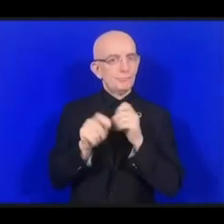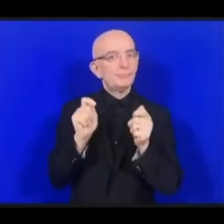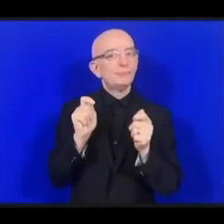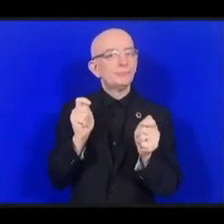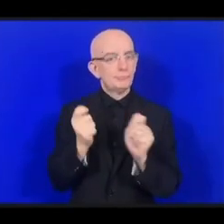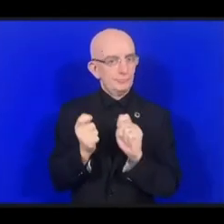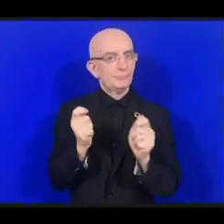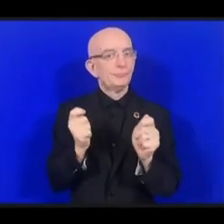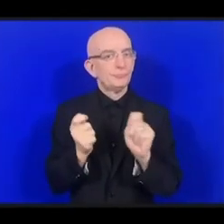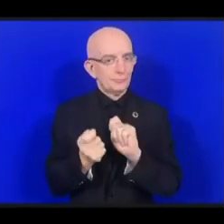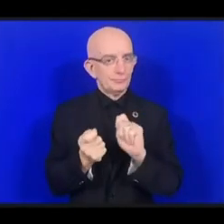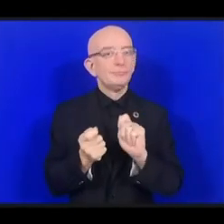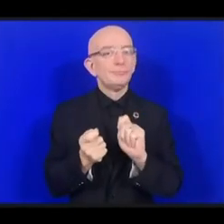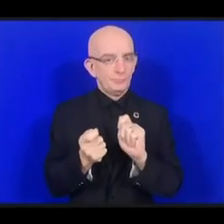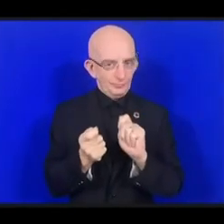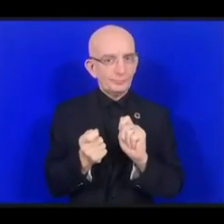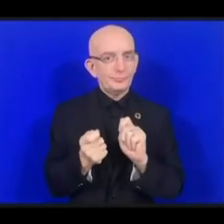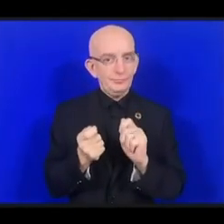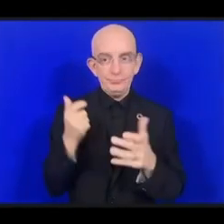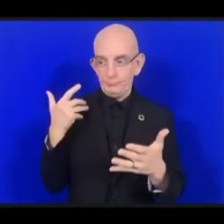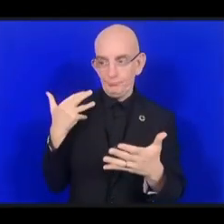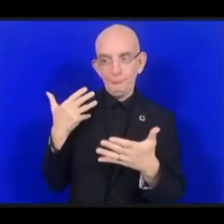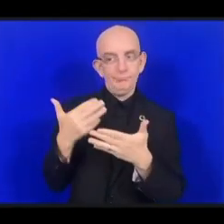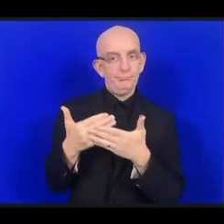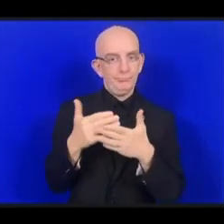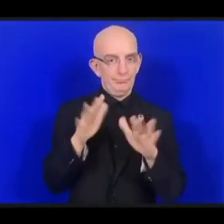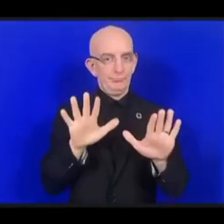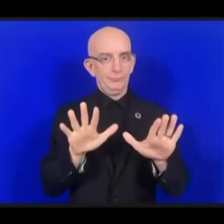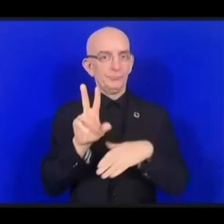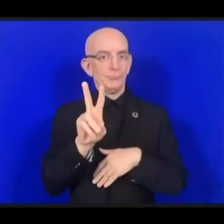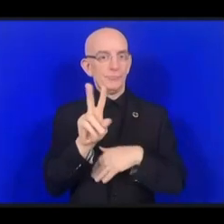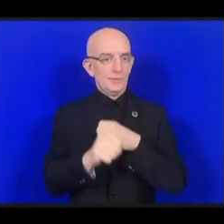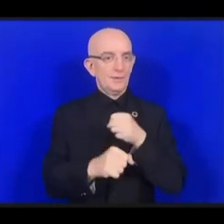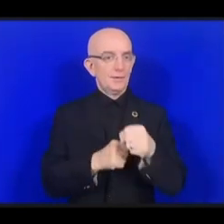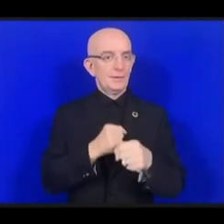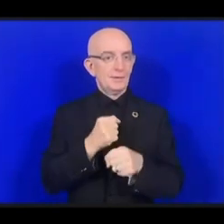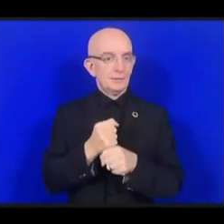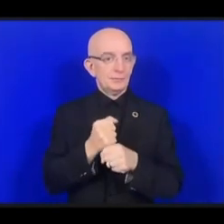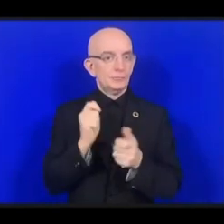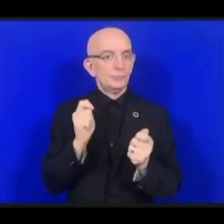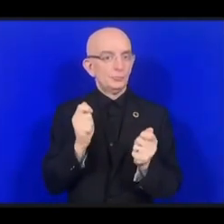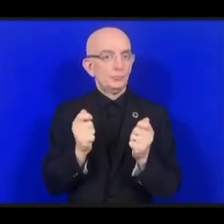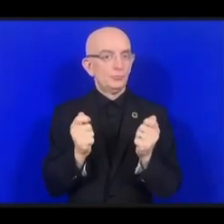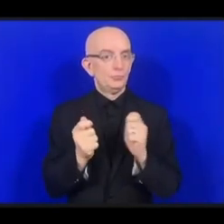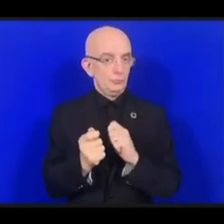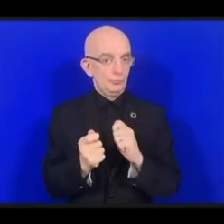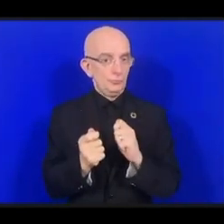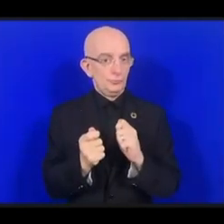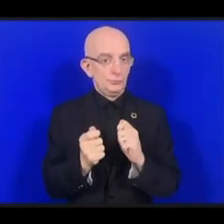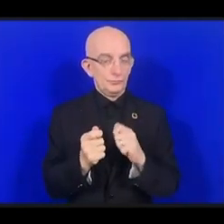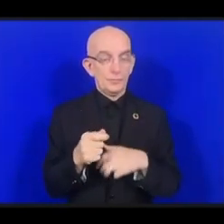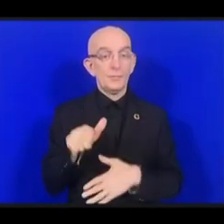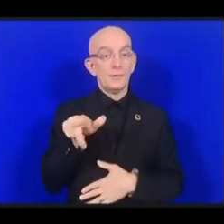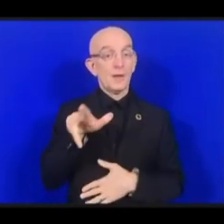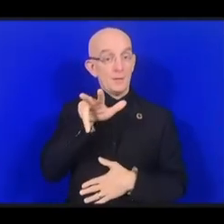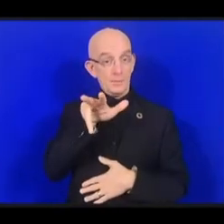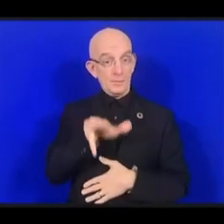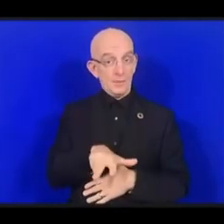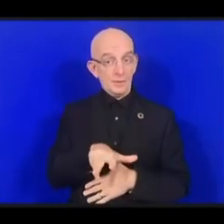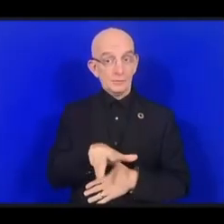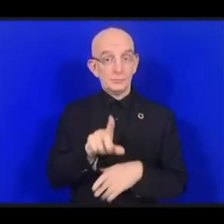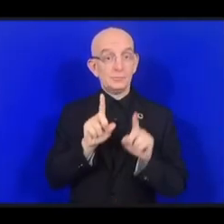2011年え3月11日え東日本大震災が起こりました